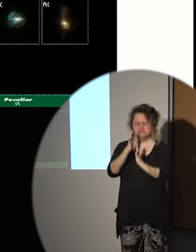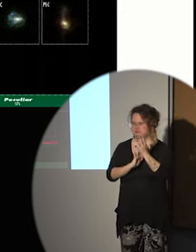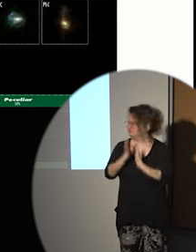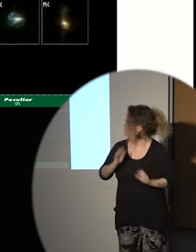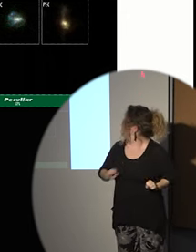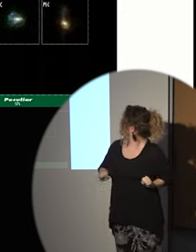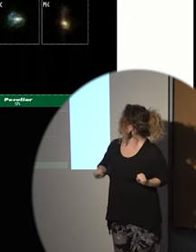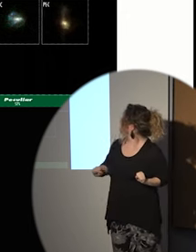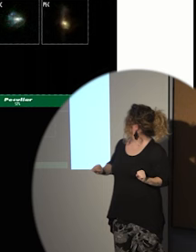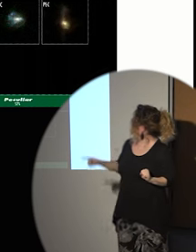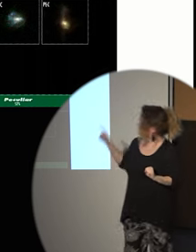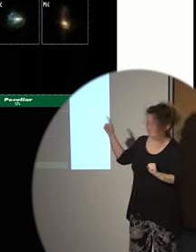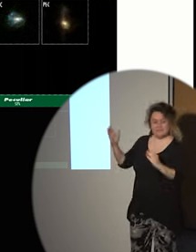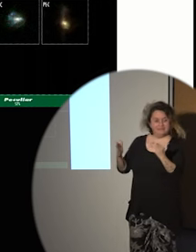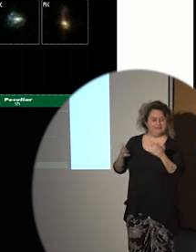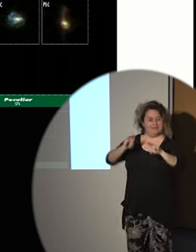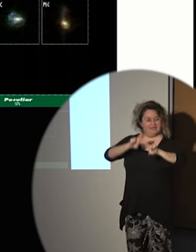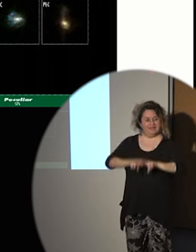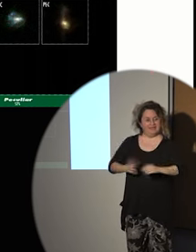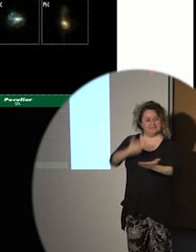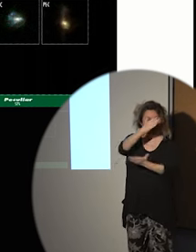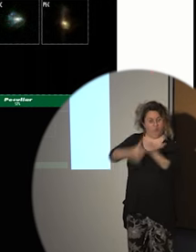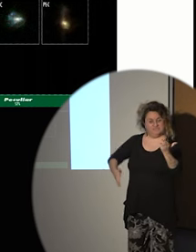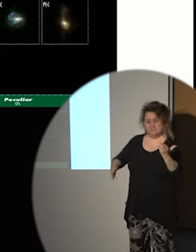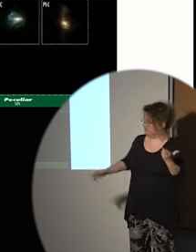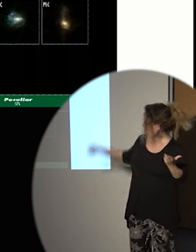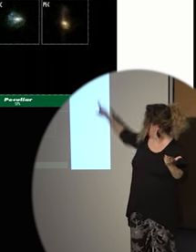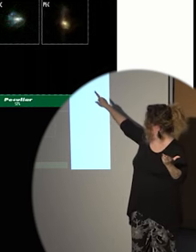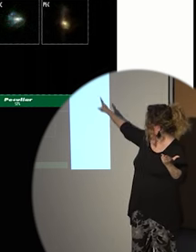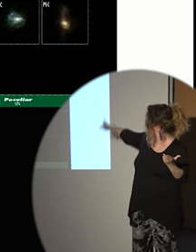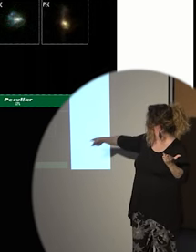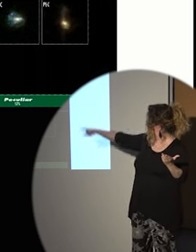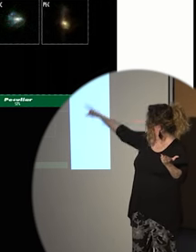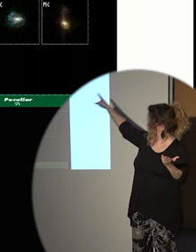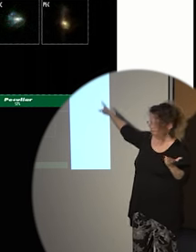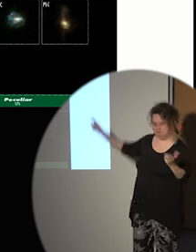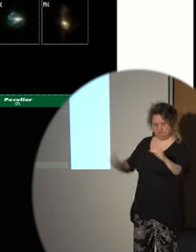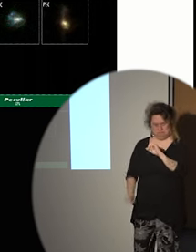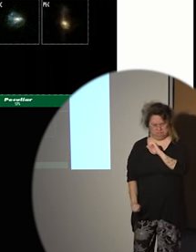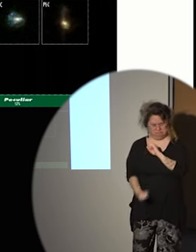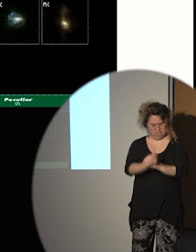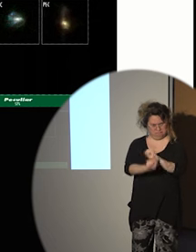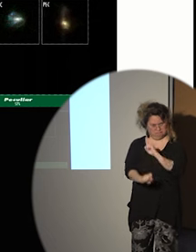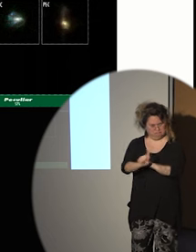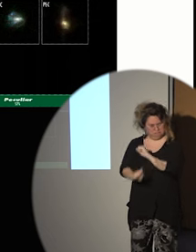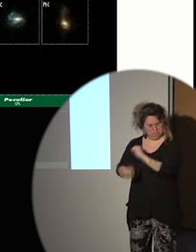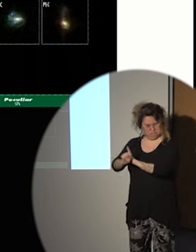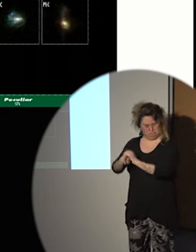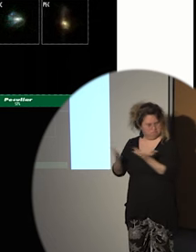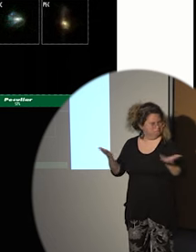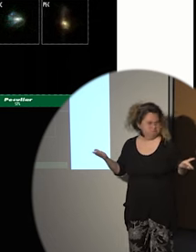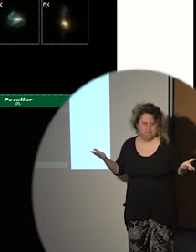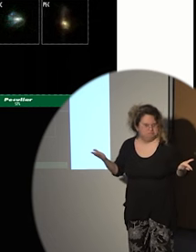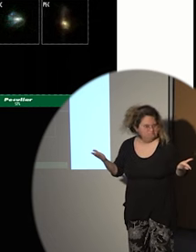Mais la moitié des galaxies sont des galaxies qui sont extrêmement particulières. Vous voyez, par exemple,